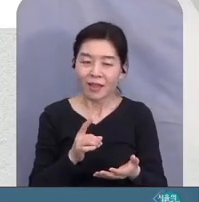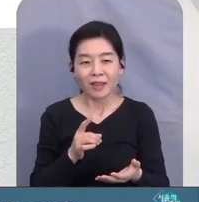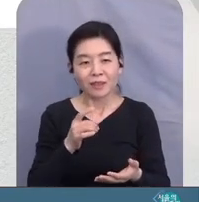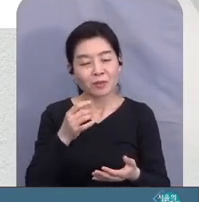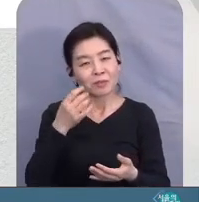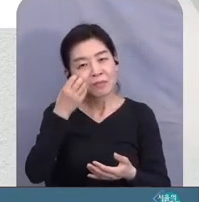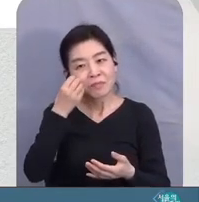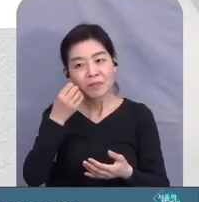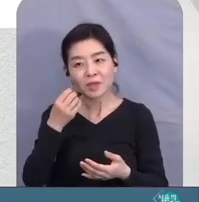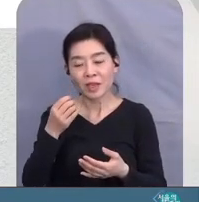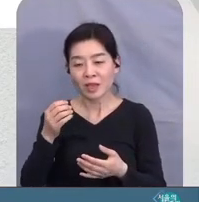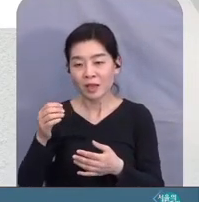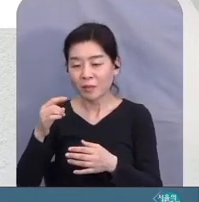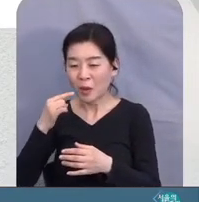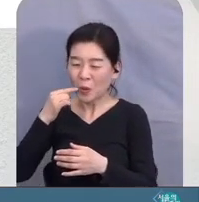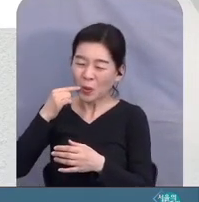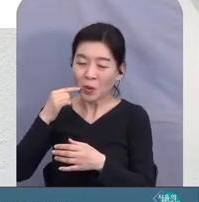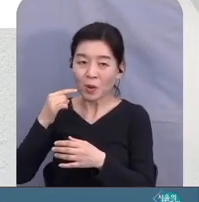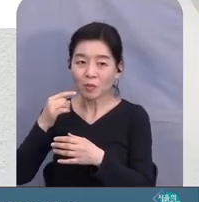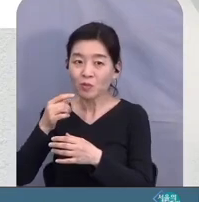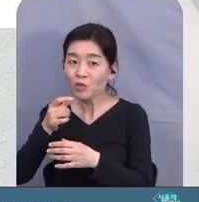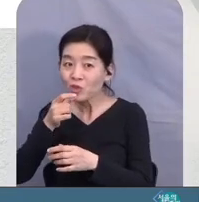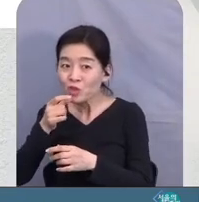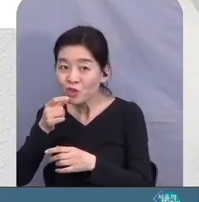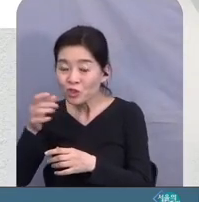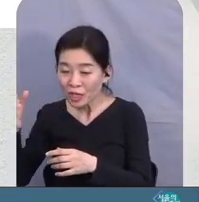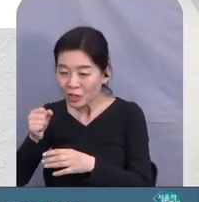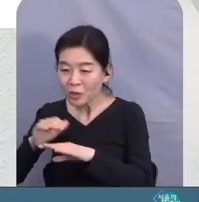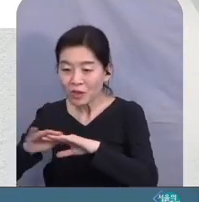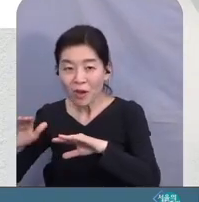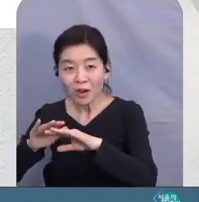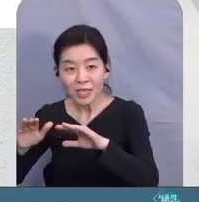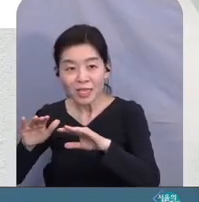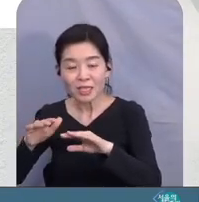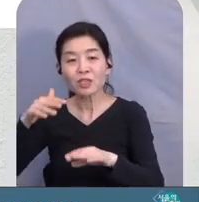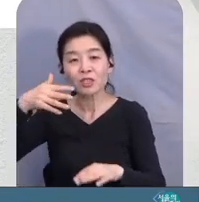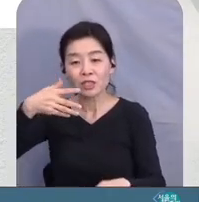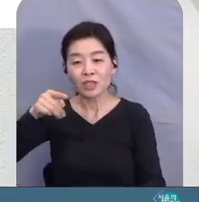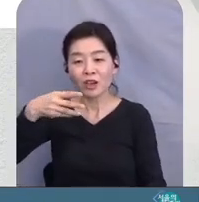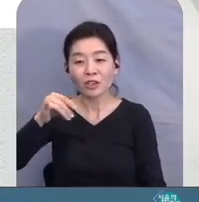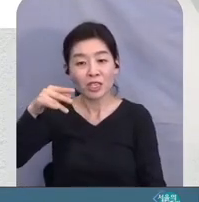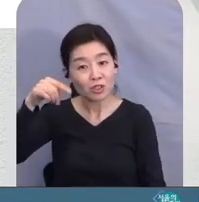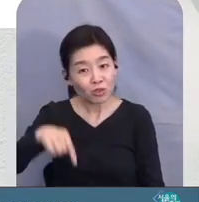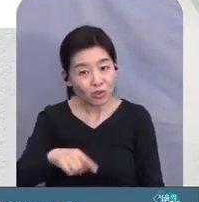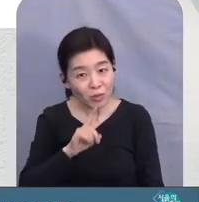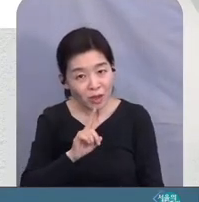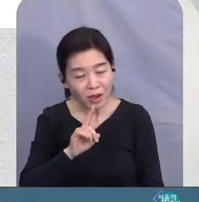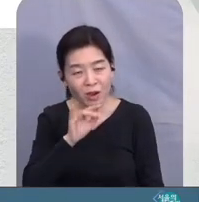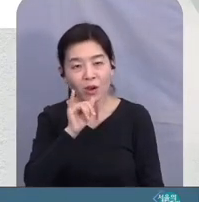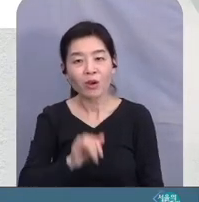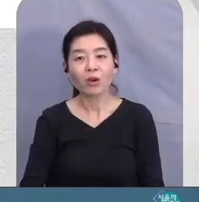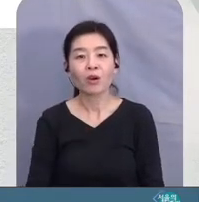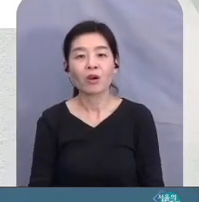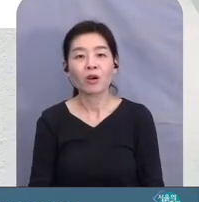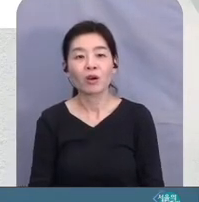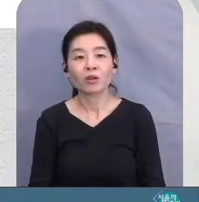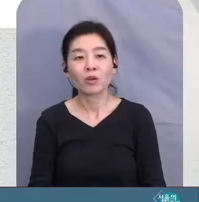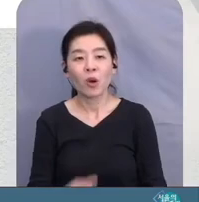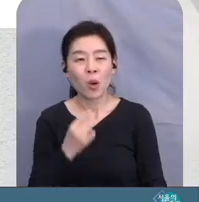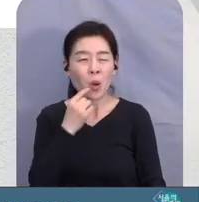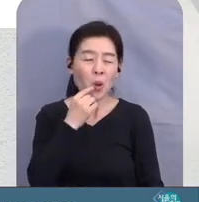그래서 오염수를 처리한 물이다 뭐 이렇게 처리수다 이렇게 얘기를 하고 있고 그 다음에 또